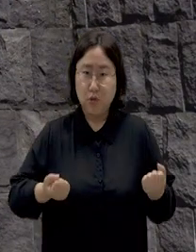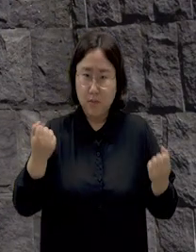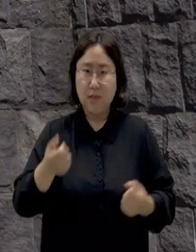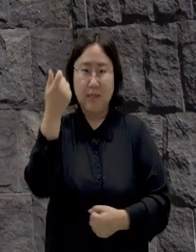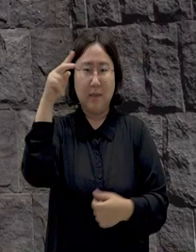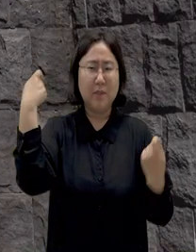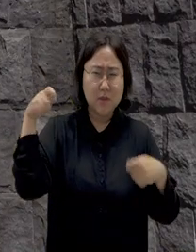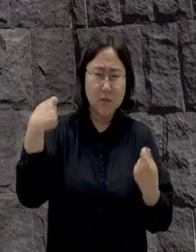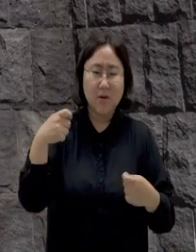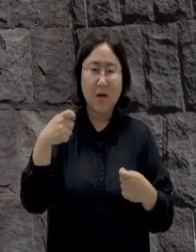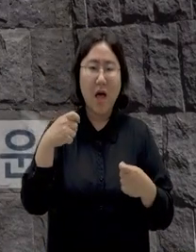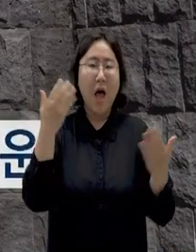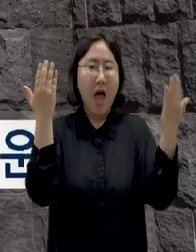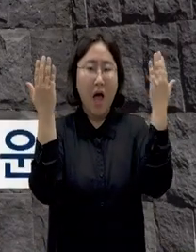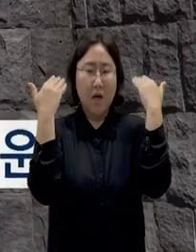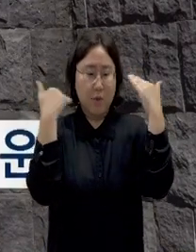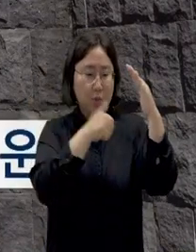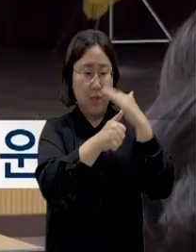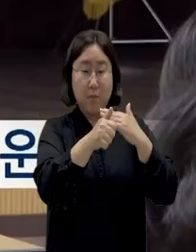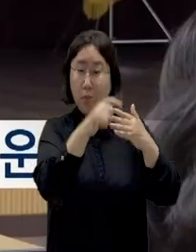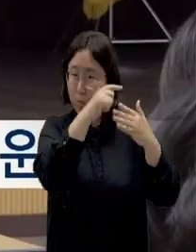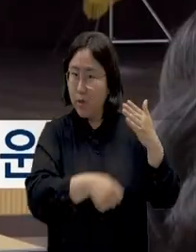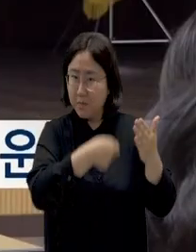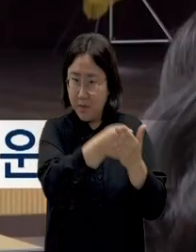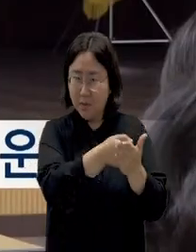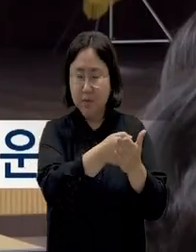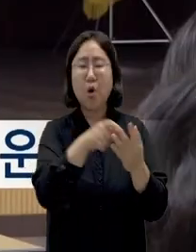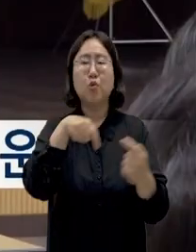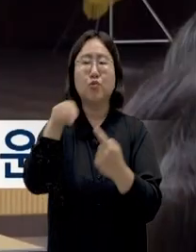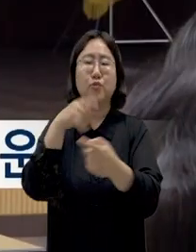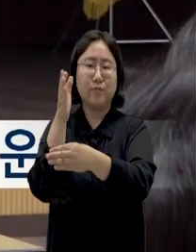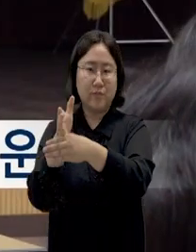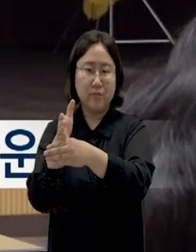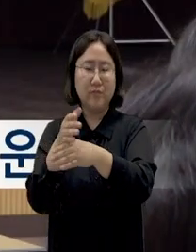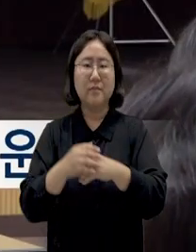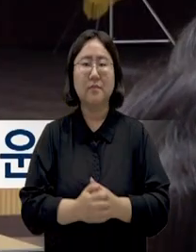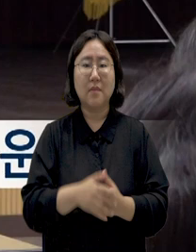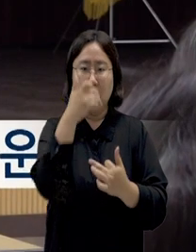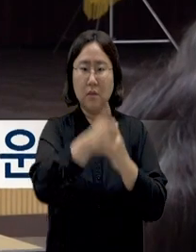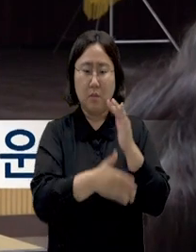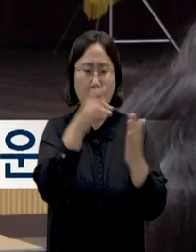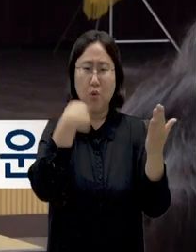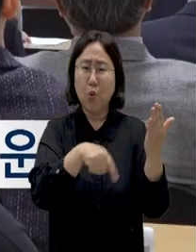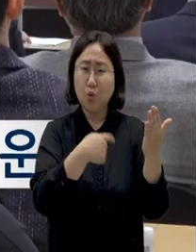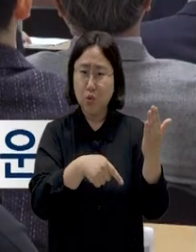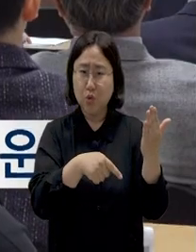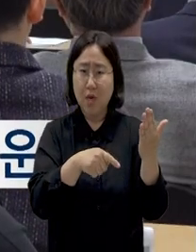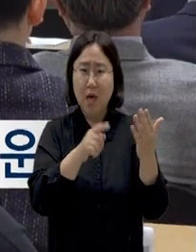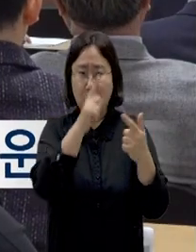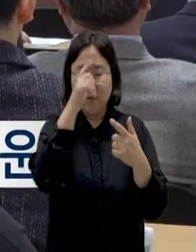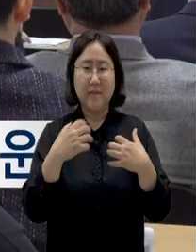줄넘기와 방송댄스를 학교 대표 운동 프로그램으로 정해 운영하고 있는데요. 지난 서귀포시 교육장배